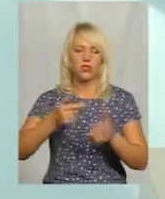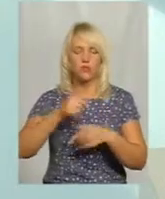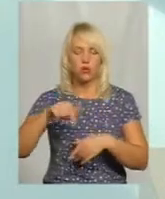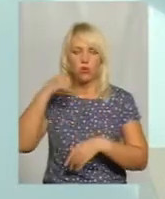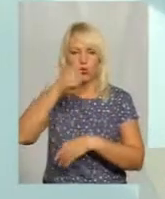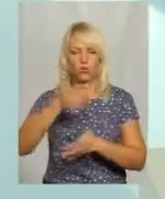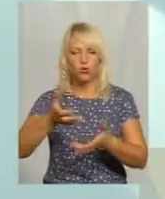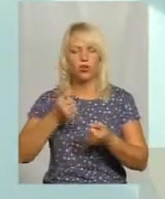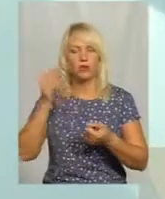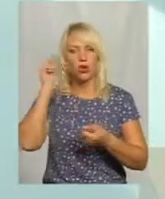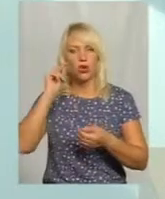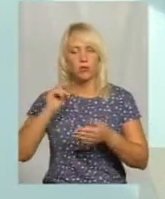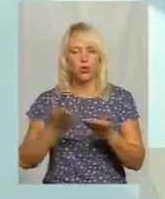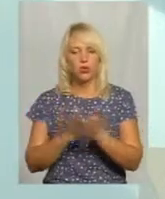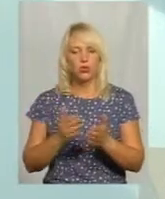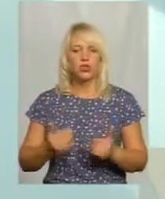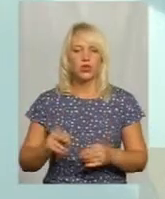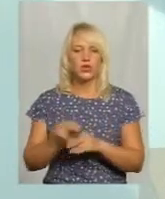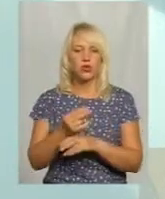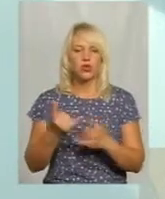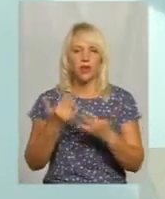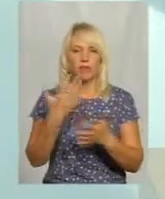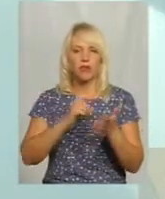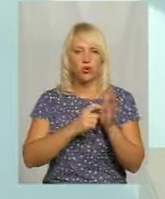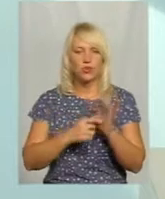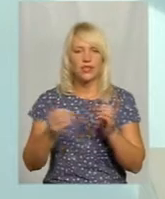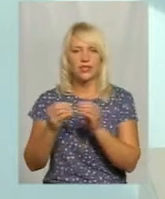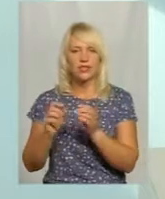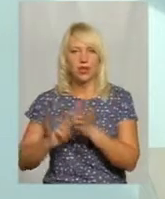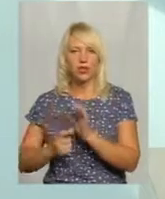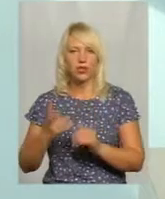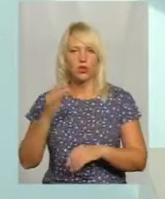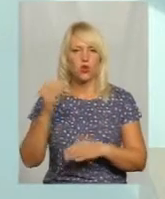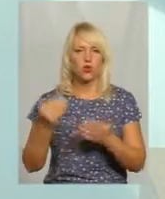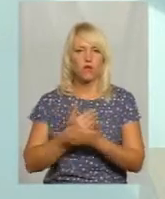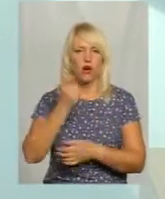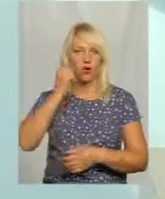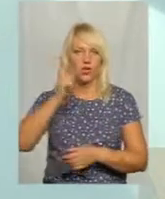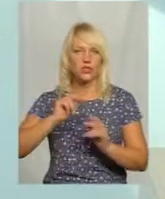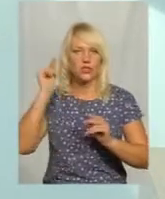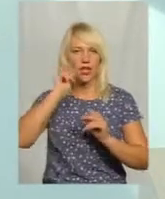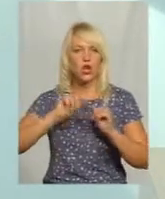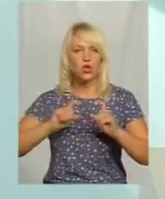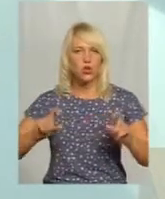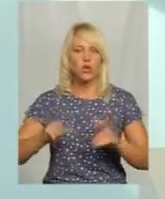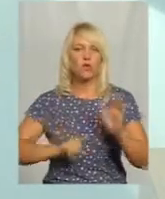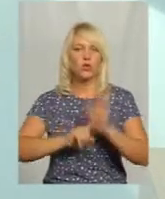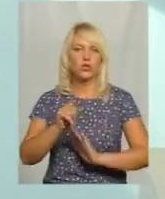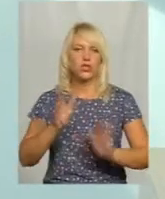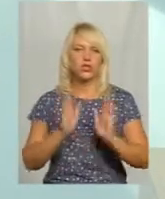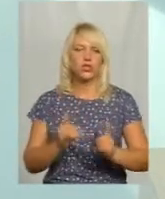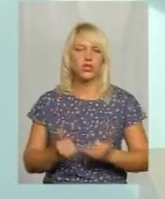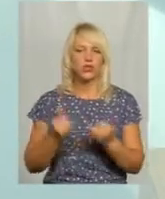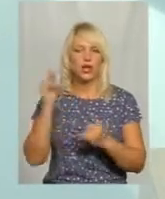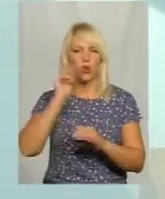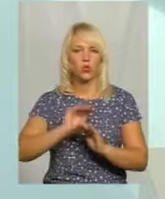нові підручники, дещо скориговані програми для 5 класу, для 10 класу. Але нова українська школа, вона розпочалася лише для